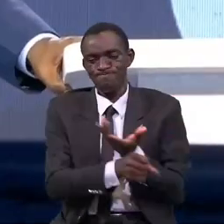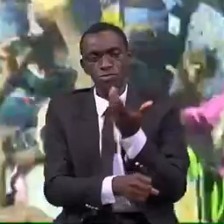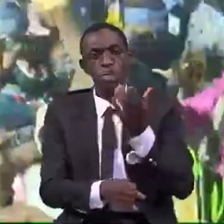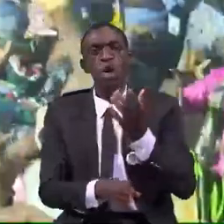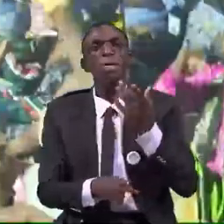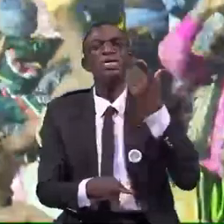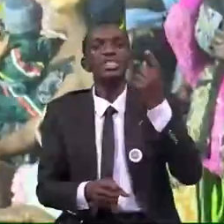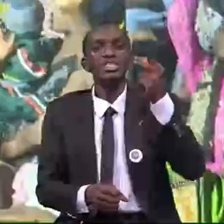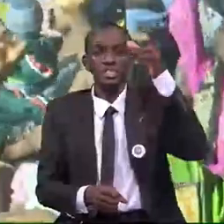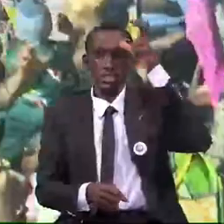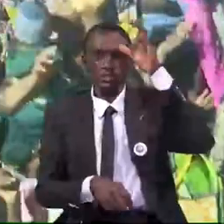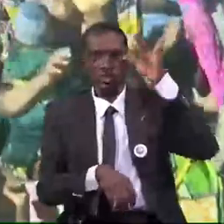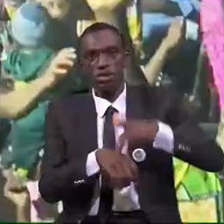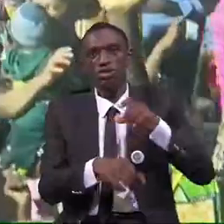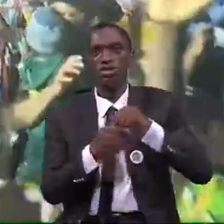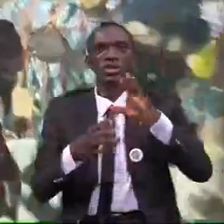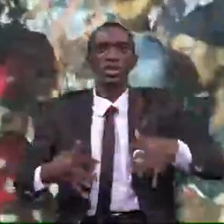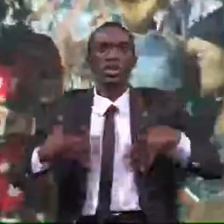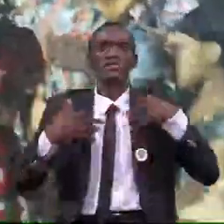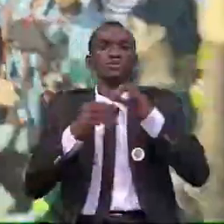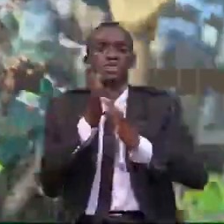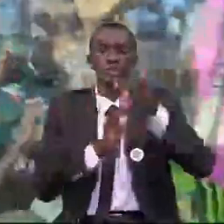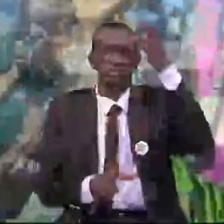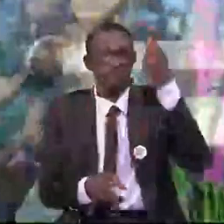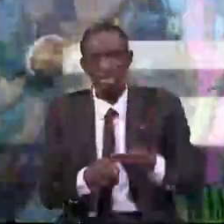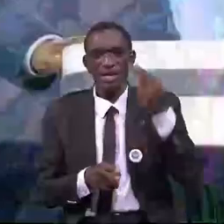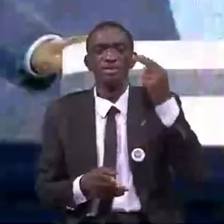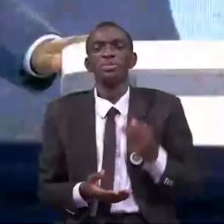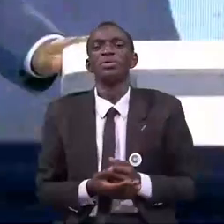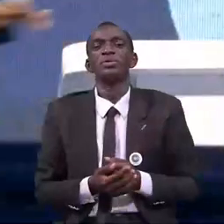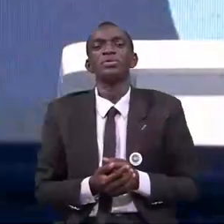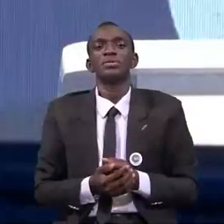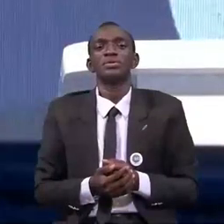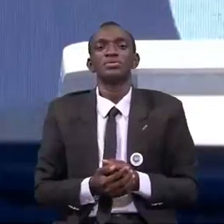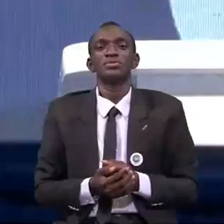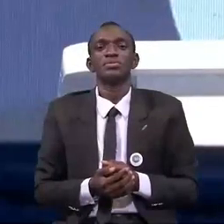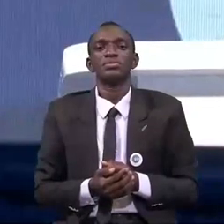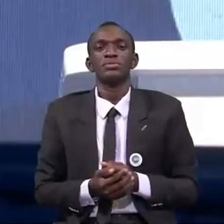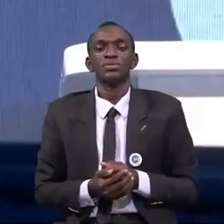condition le Seigneur va ôter de votre vie la touche de